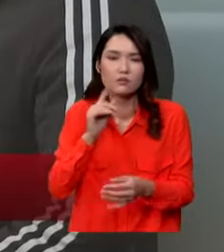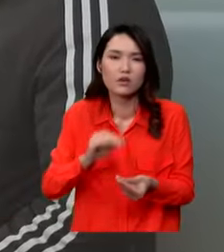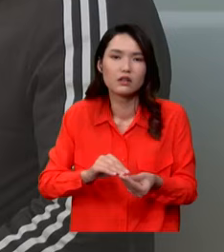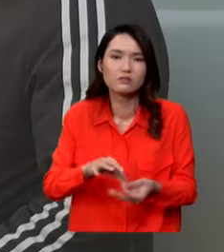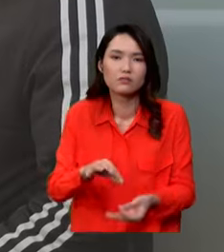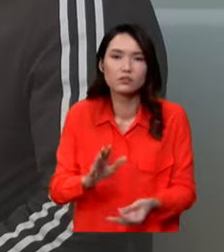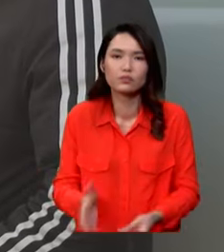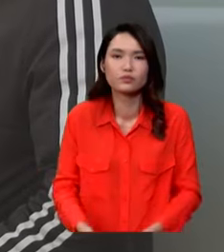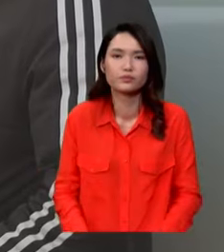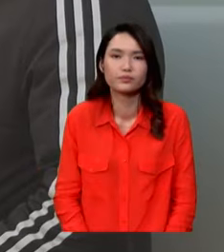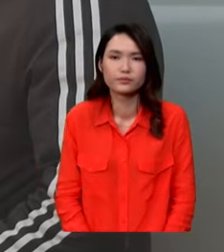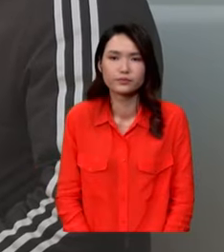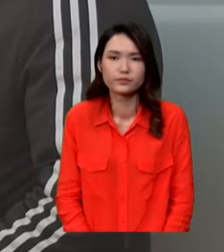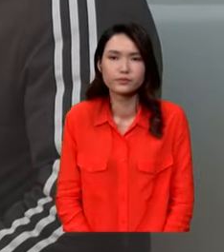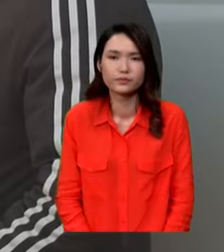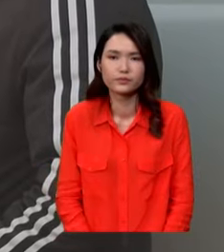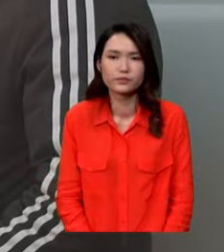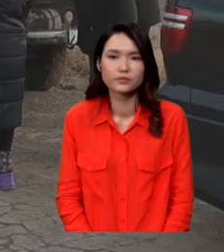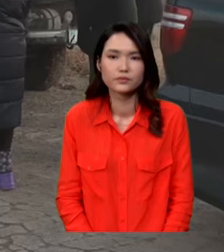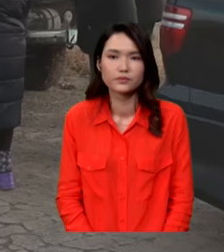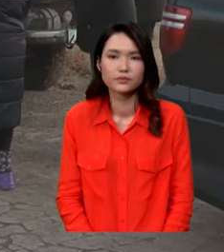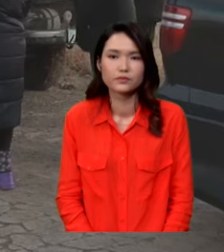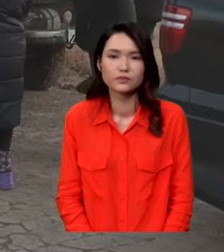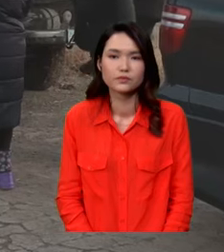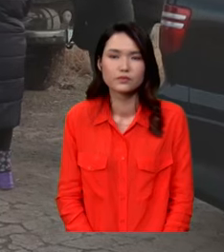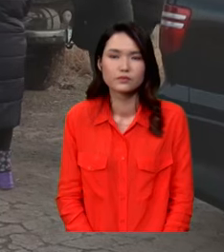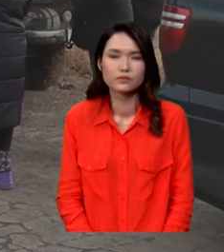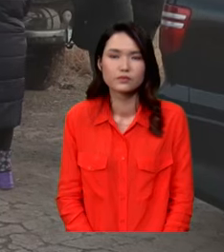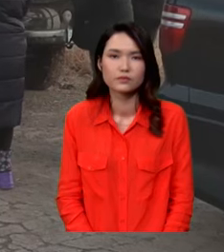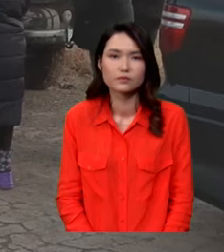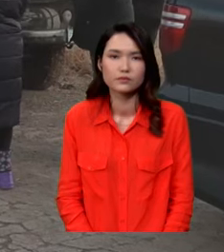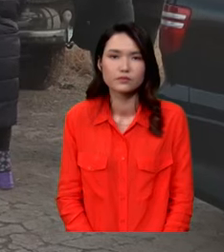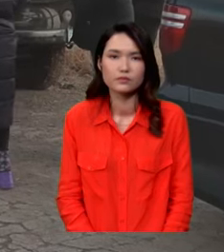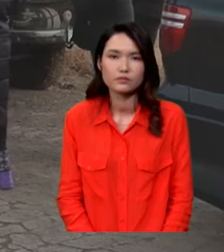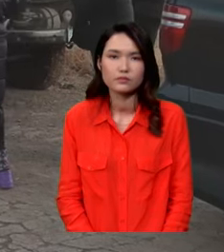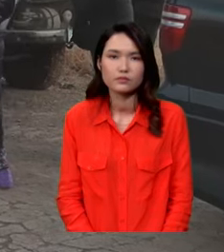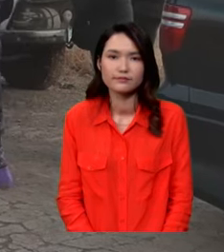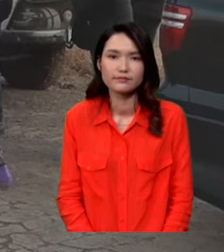Атырау облысынан Қымбат Дайырғызы, Әзілхан Уахитов, Атамекен Бизнес.